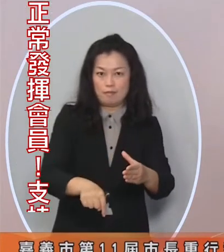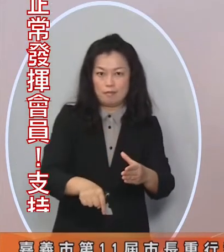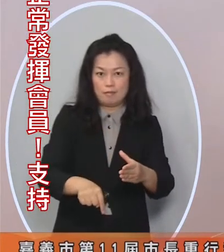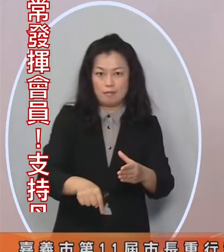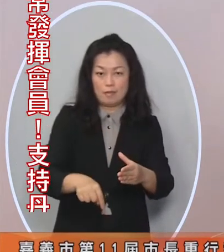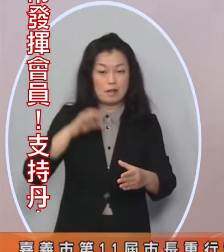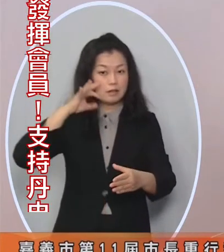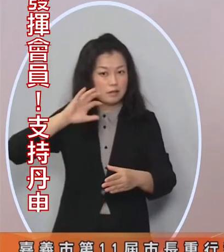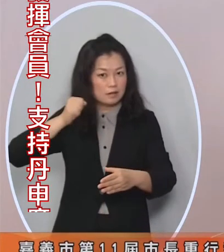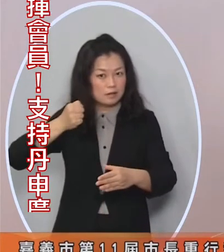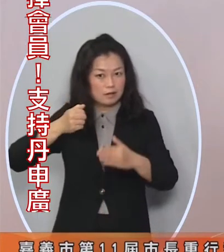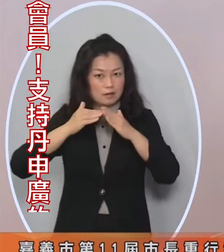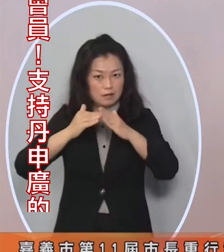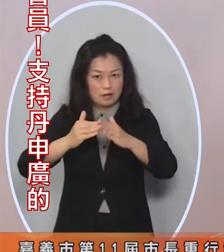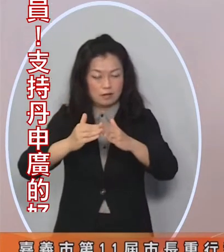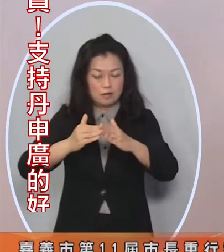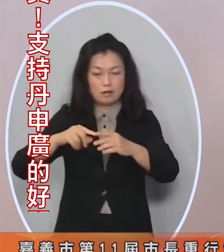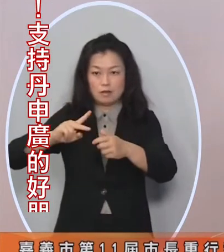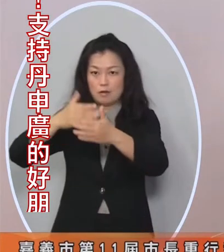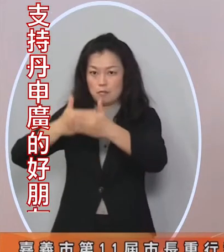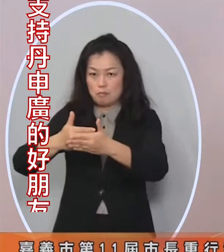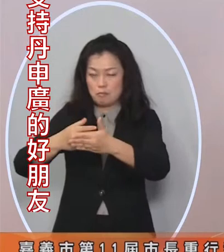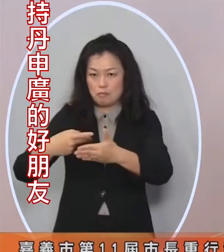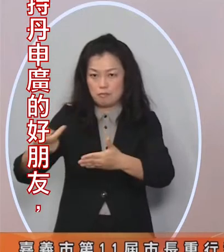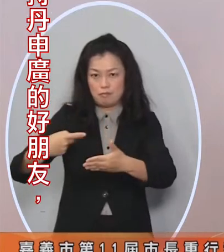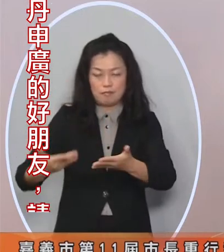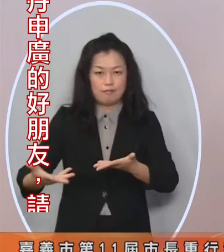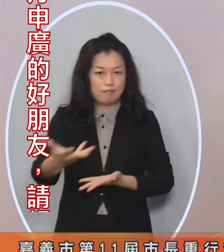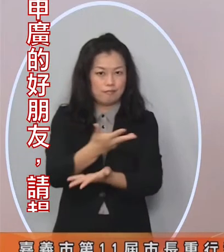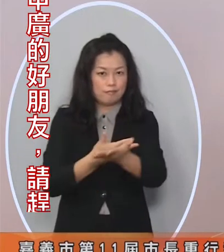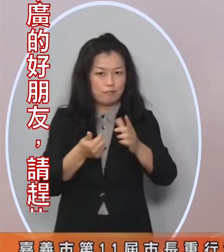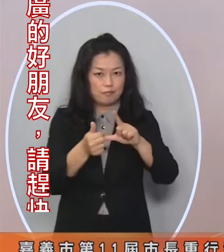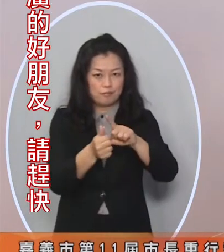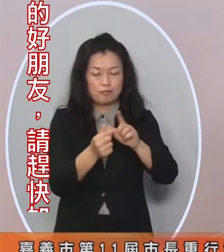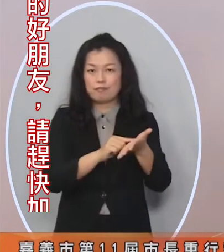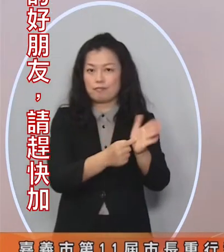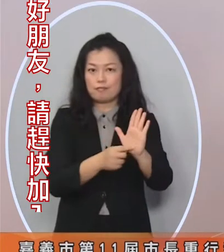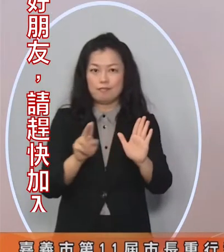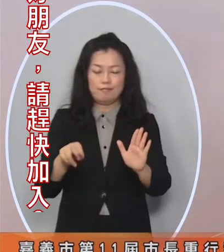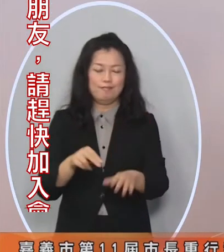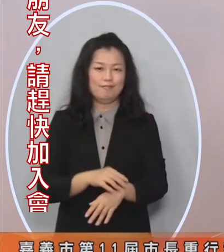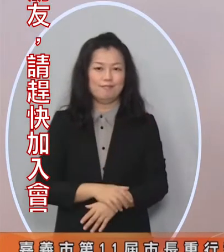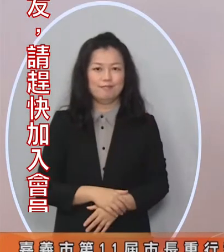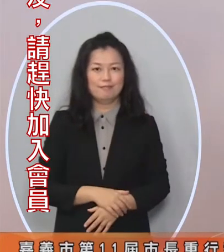岸交流示范区。凯生在登记之初，